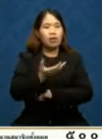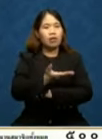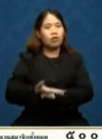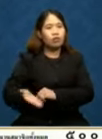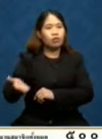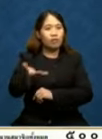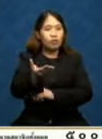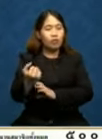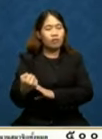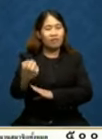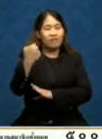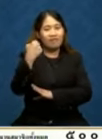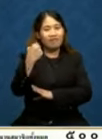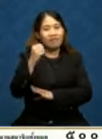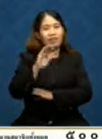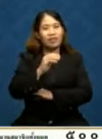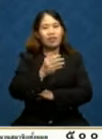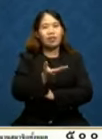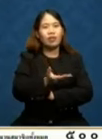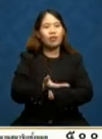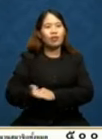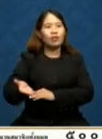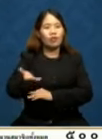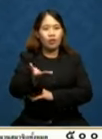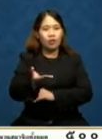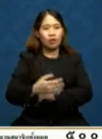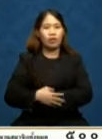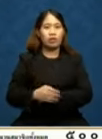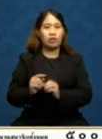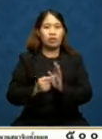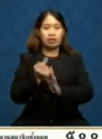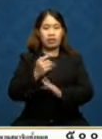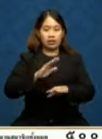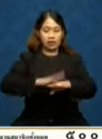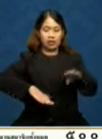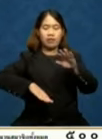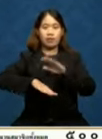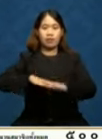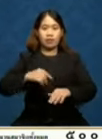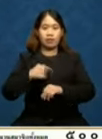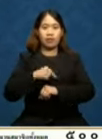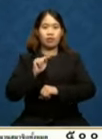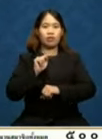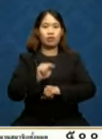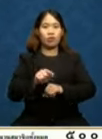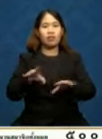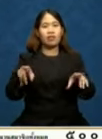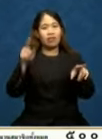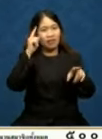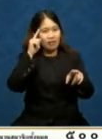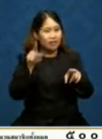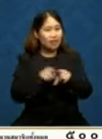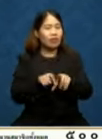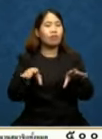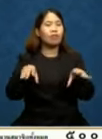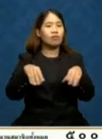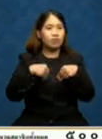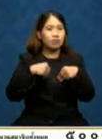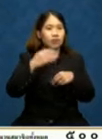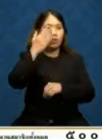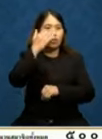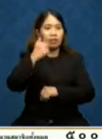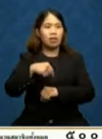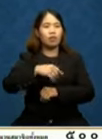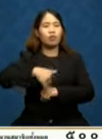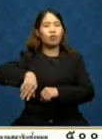ขอความเข้มแข็งนี้ครับส่งผ่านปลายนิ้วท่านกดให้กฎหมายนี้ผ่านแล้วเราจะได้ไม่ต้องส่